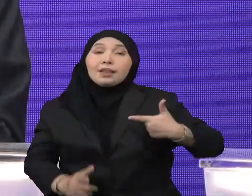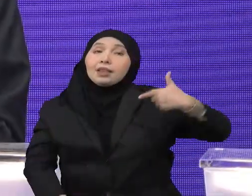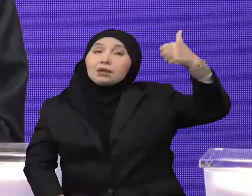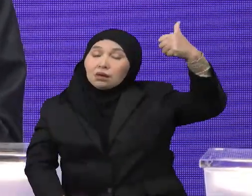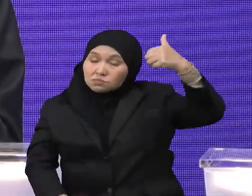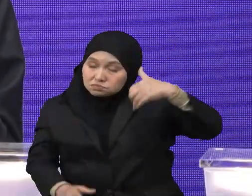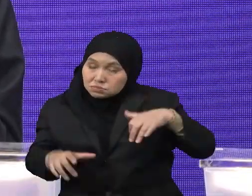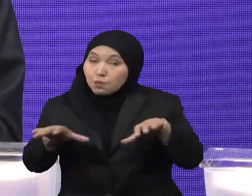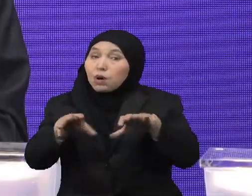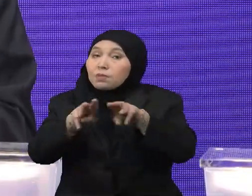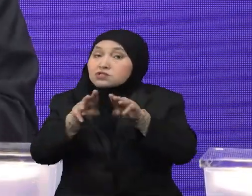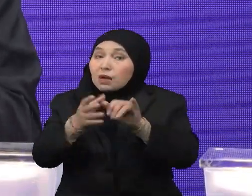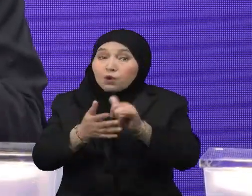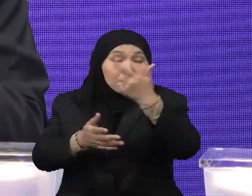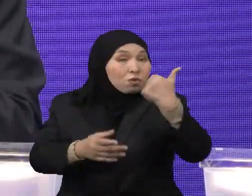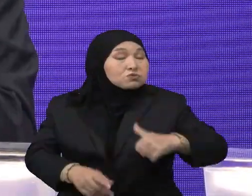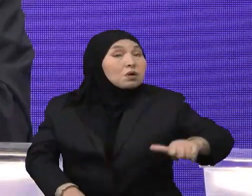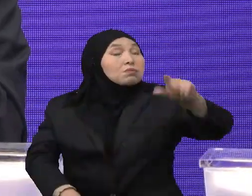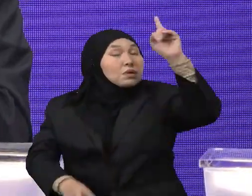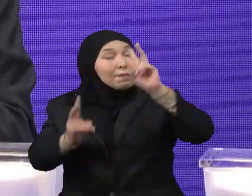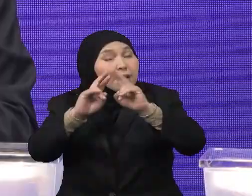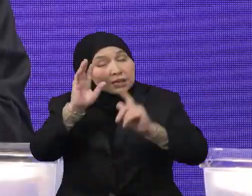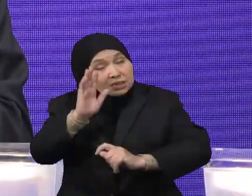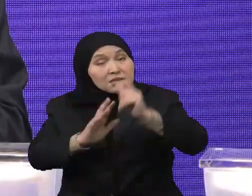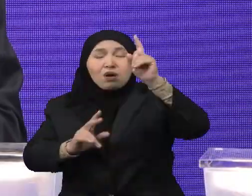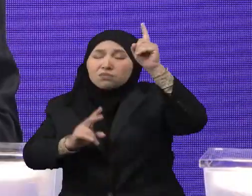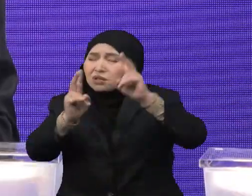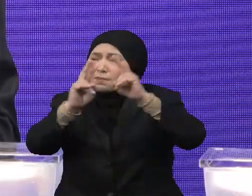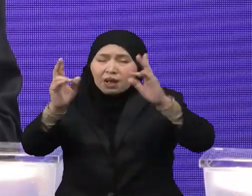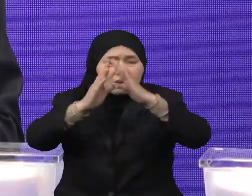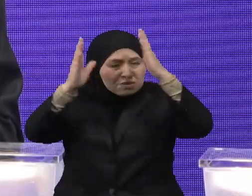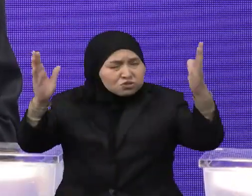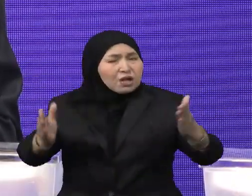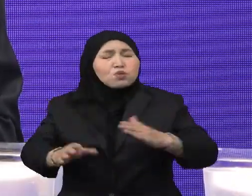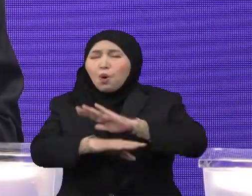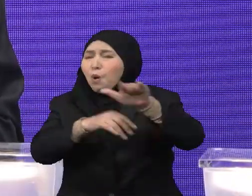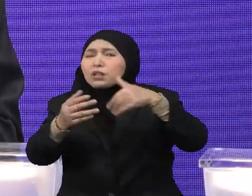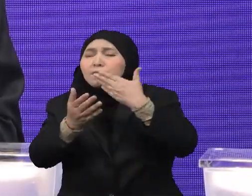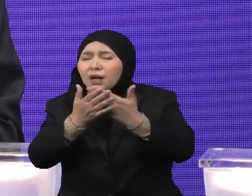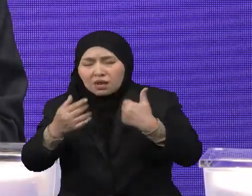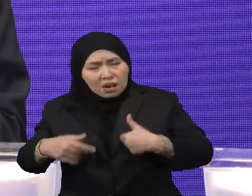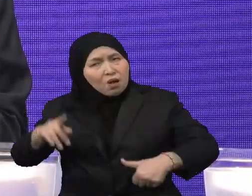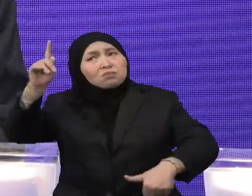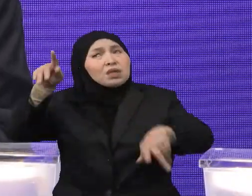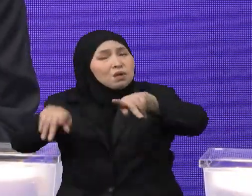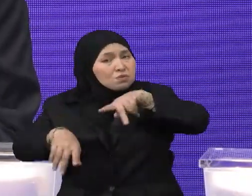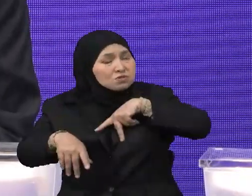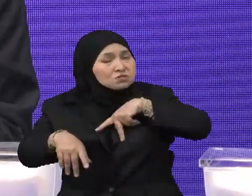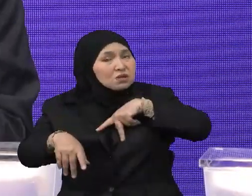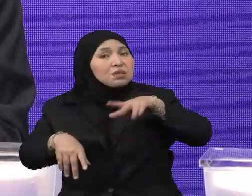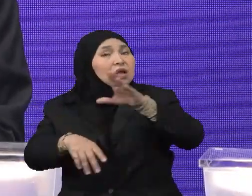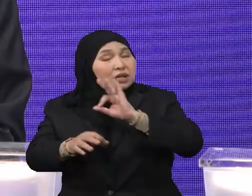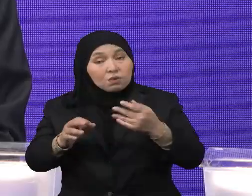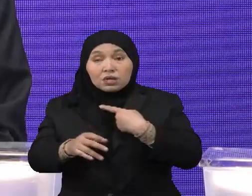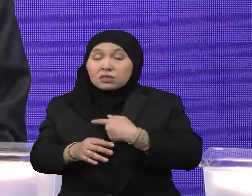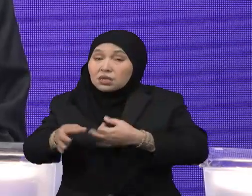berbuat sedemikian karena Allah lah yang paling tinggi Allah lah yang paling besar dan segala-gala yang baik adalah milik Allah Subhanahu Wa Ta'ala Jadi pendek kata kalau